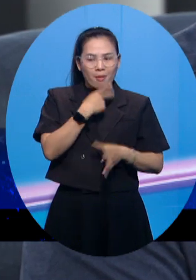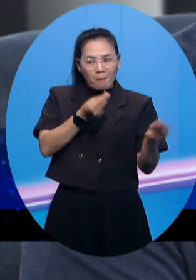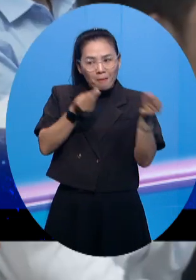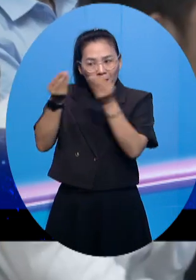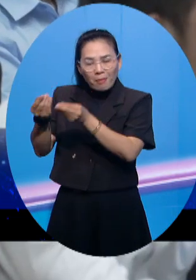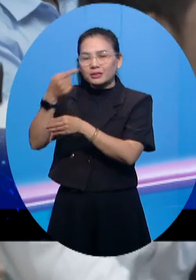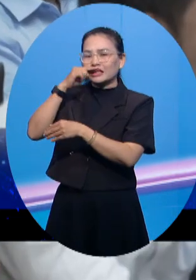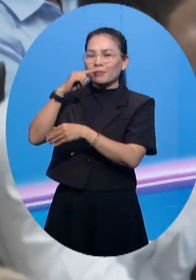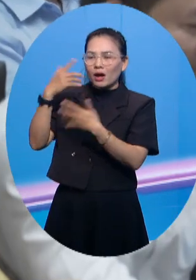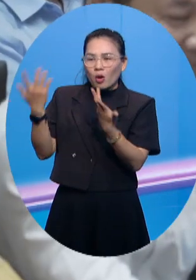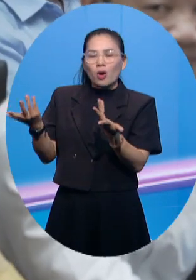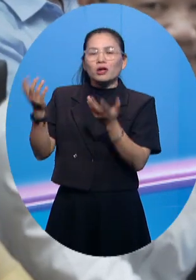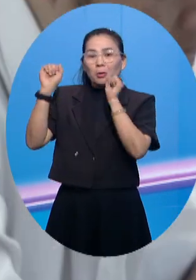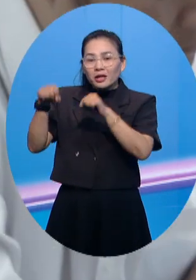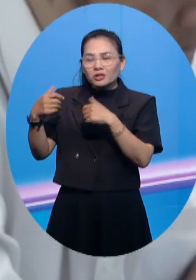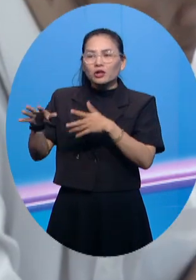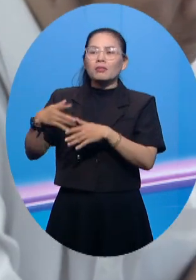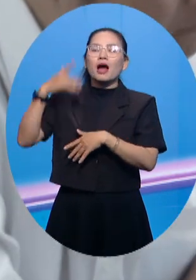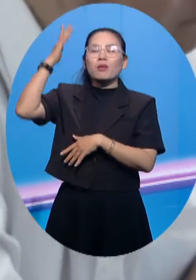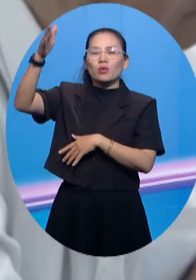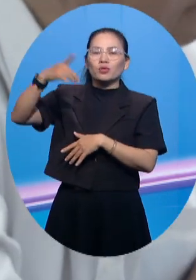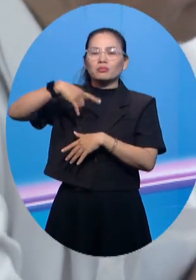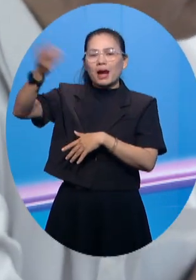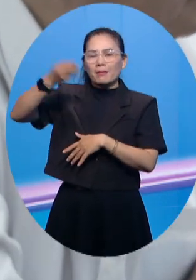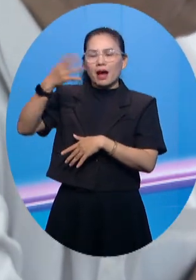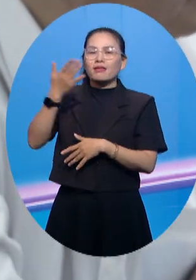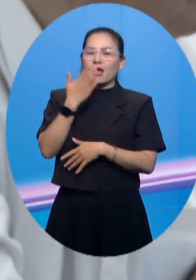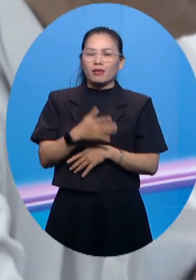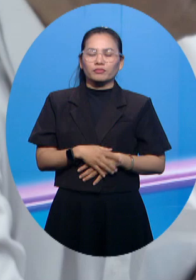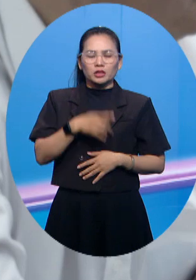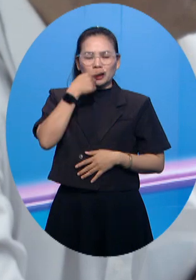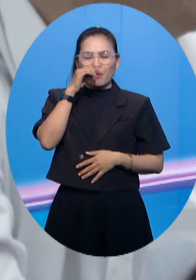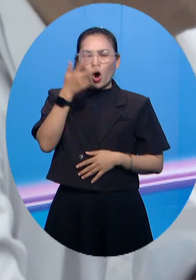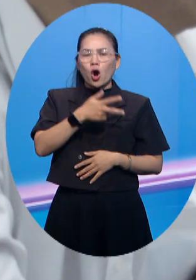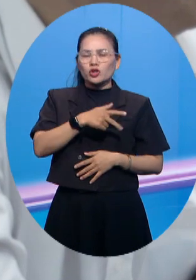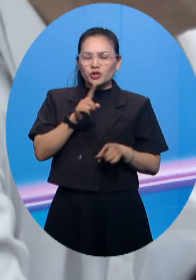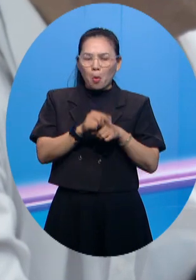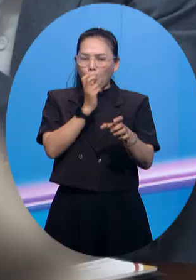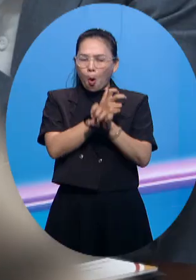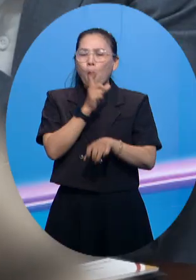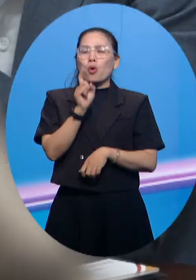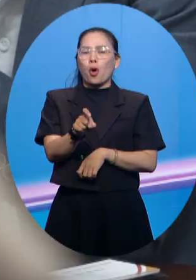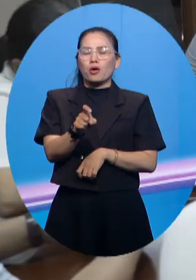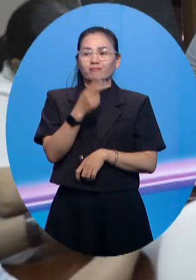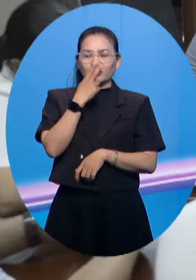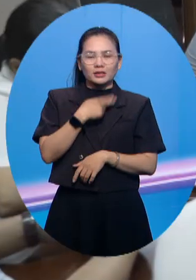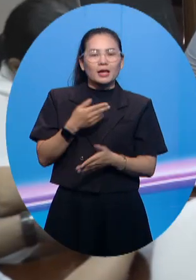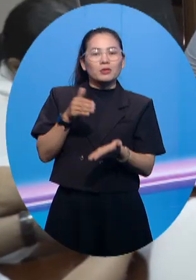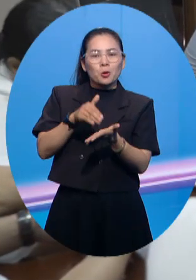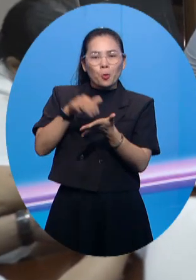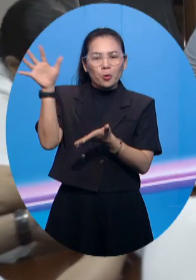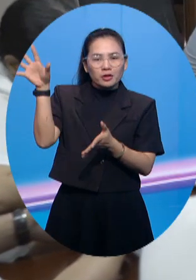trong việc xuất đi các quốc gia khác. Tuy vậy, Singapore là thị trường khá khó tính. Để tận dụng tốt cơ hội này, Việt Nam cần nỗ